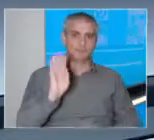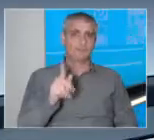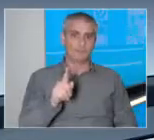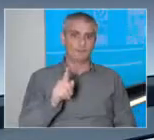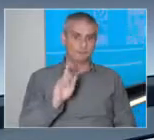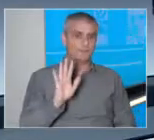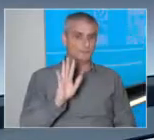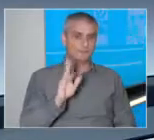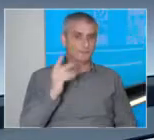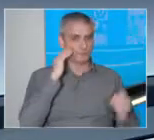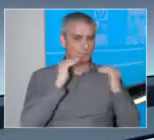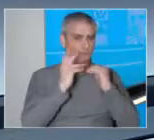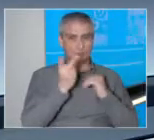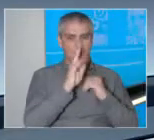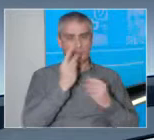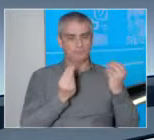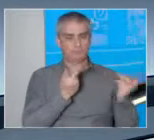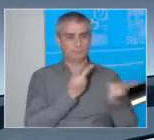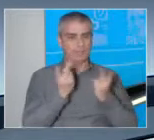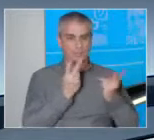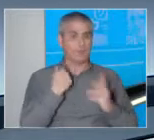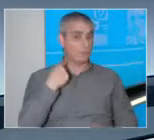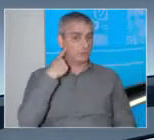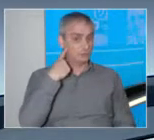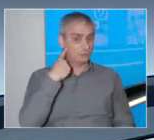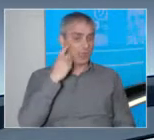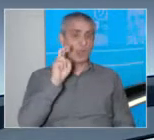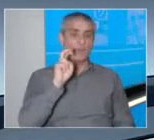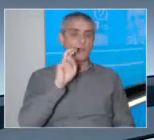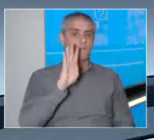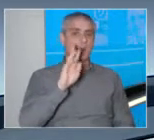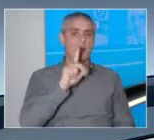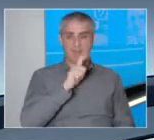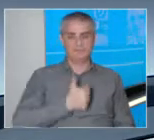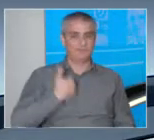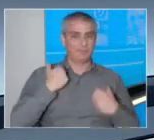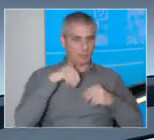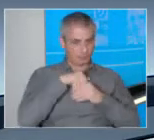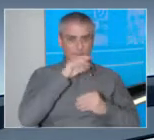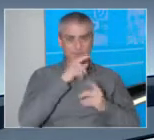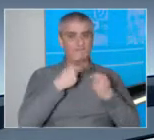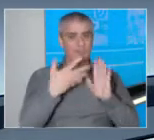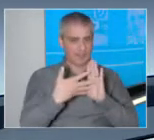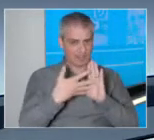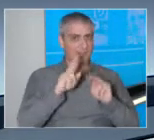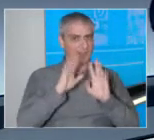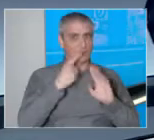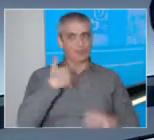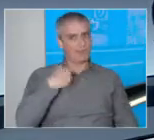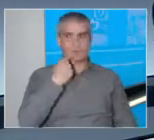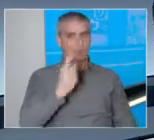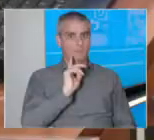יכול להיות, הם מתואמים, יכול להיות שיש גם משחק ביניהם. בוא נשמע את עומר בר-לב, השר לביטחון פנים, מדבר על ועדת החקירה, ואחר כך יש לי משהו מאוד חריף